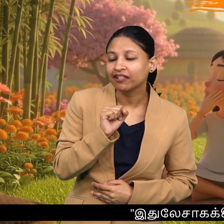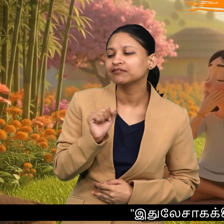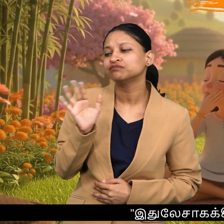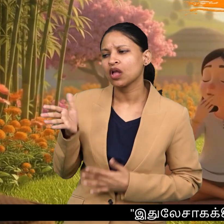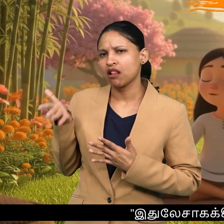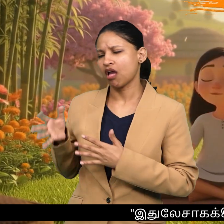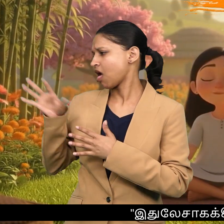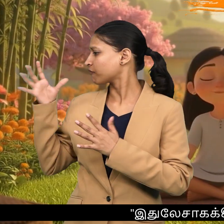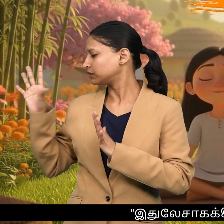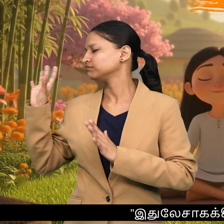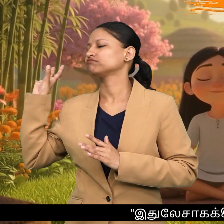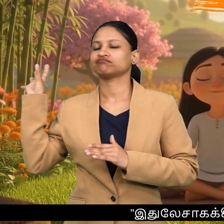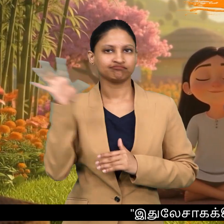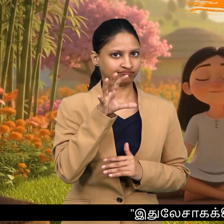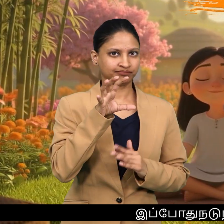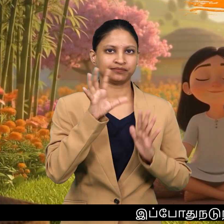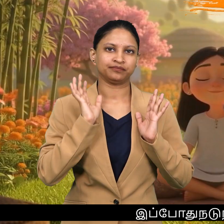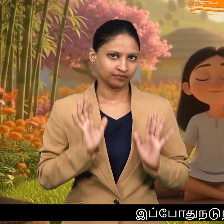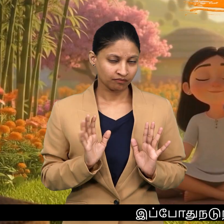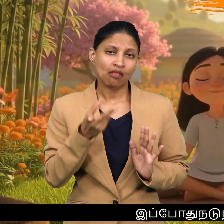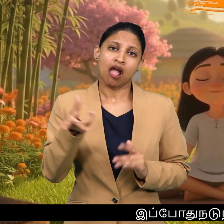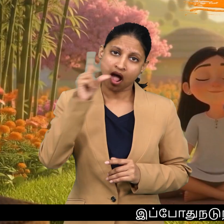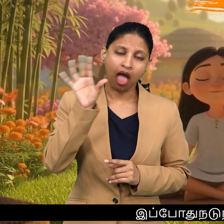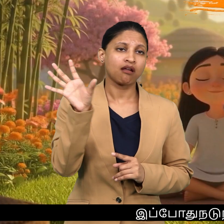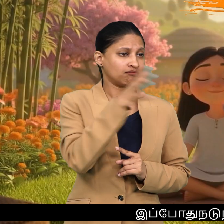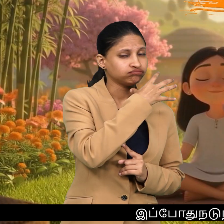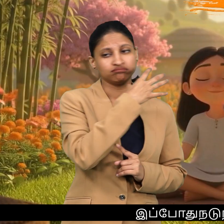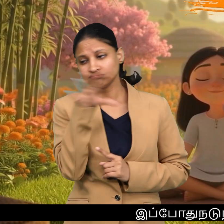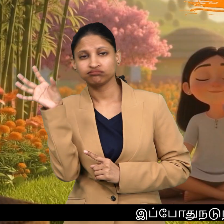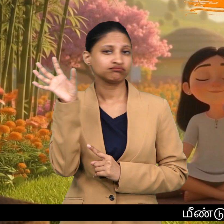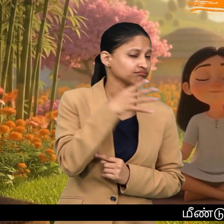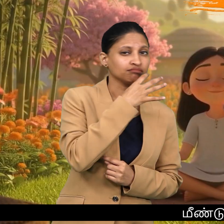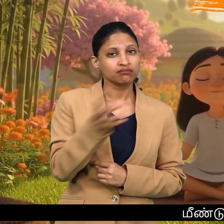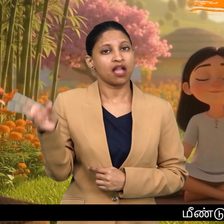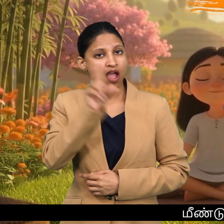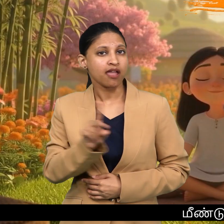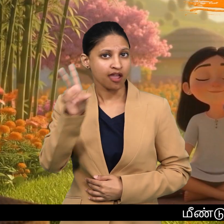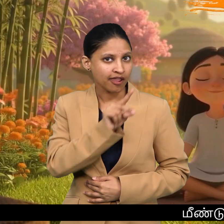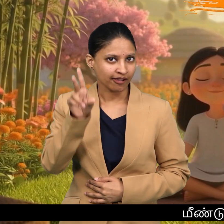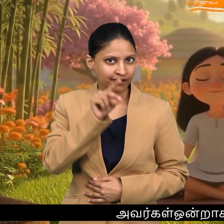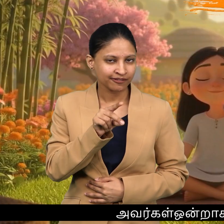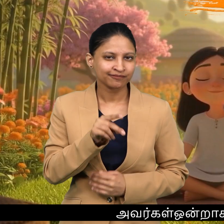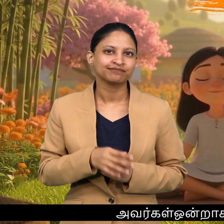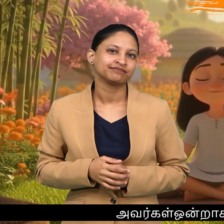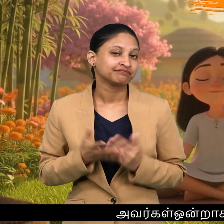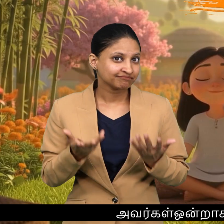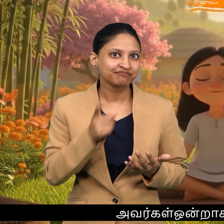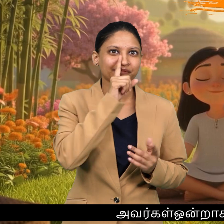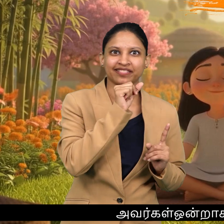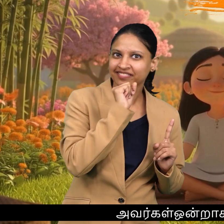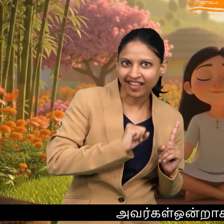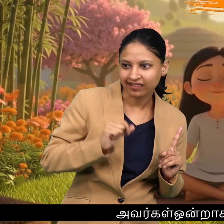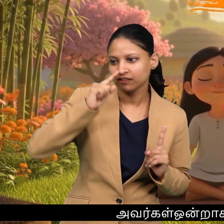இது லேசாக கிச்சு கிச்சு பூட்டுகிறது. இப்போது நடுநிலைக்கு திரும்பி வா. மீண்டும் செய்யலாம். அவர்கள்